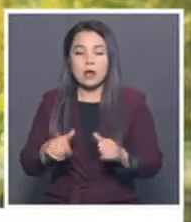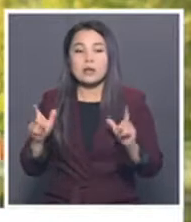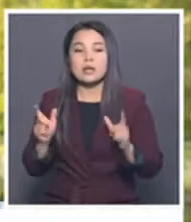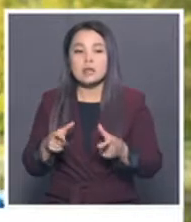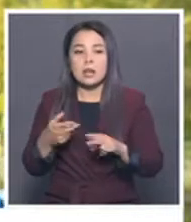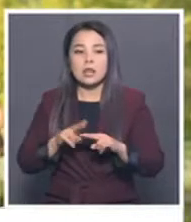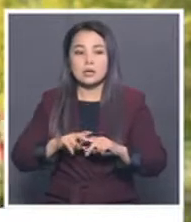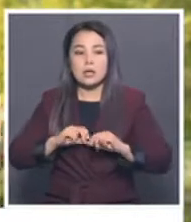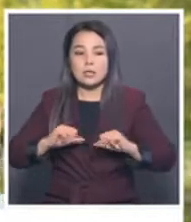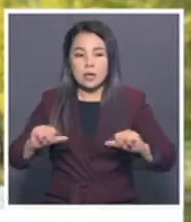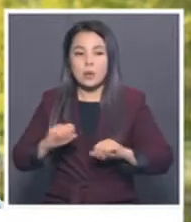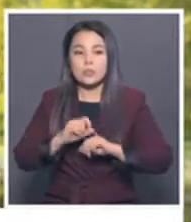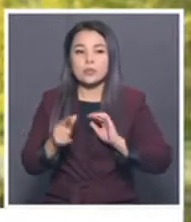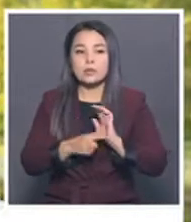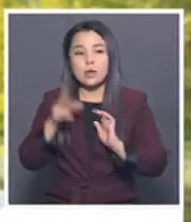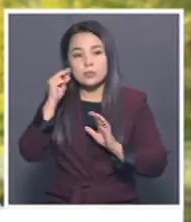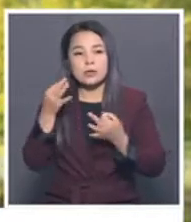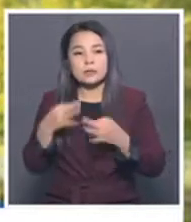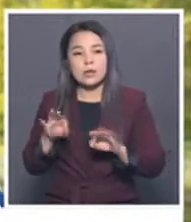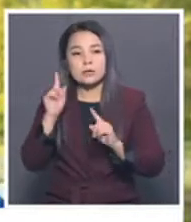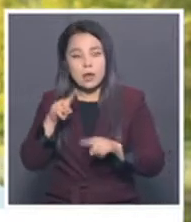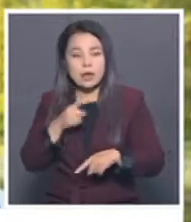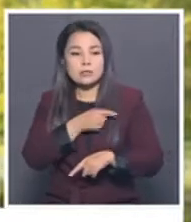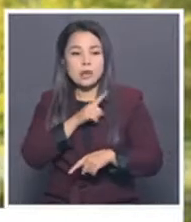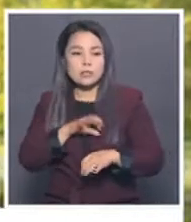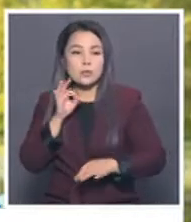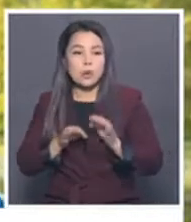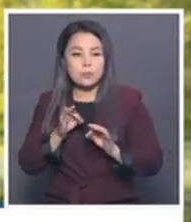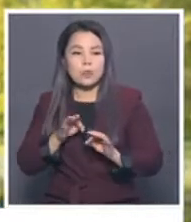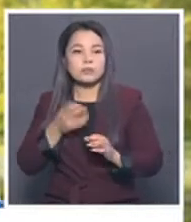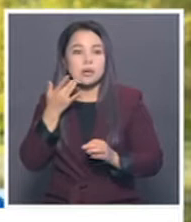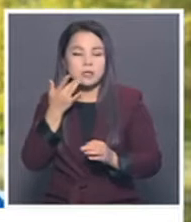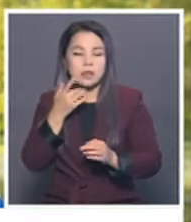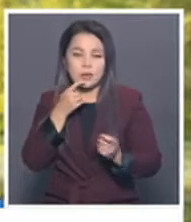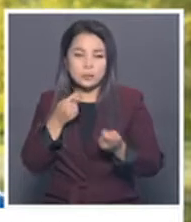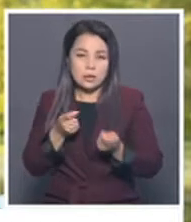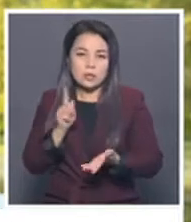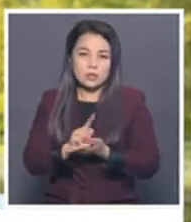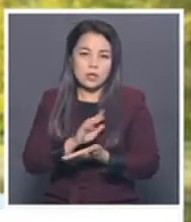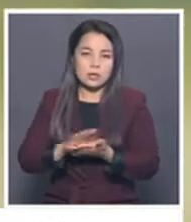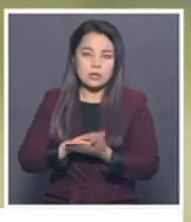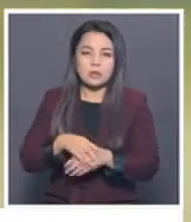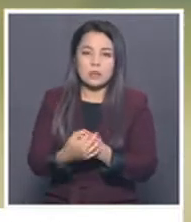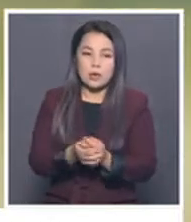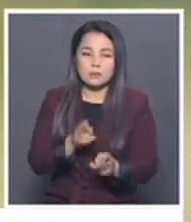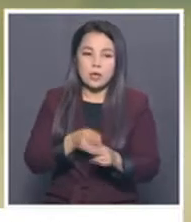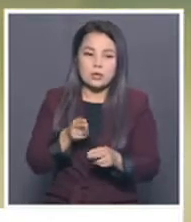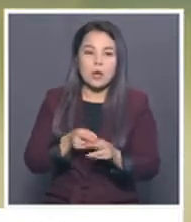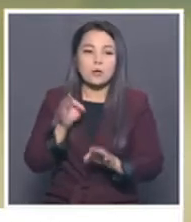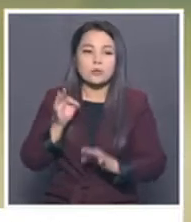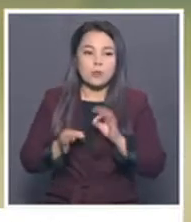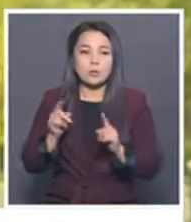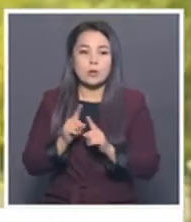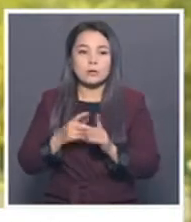17-сінен бастап осалдағанмен біз санитарлық нормаларды сақтап, ара қашықтық сақтап, және таза жүру деген нормаларды сақтап